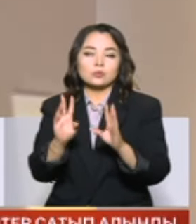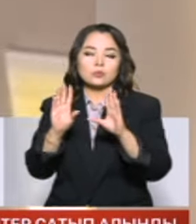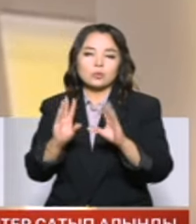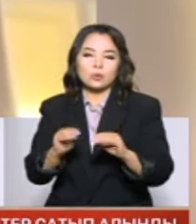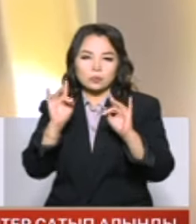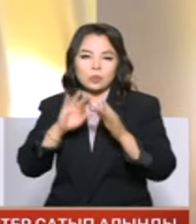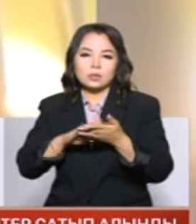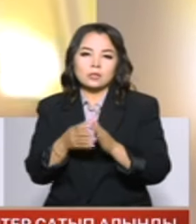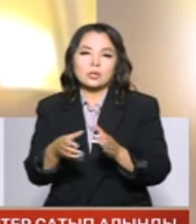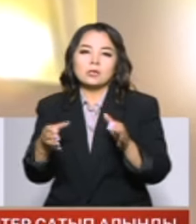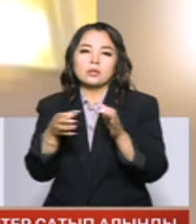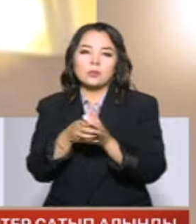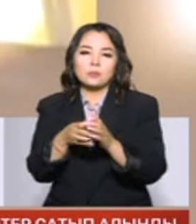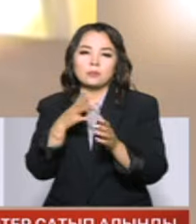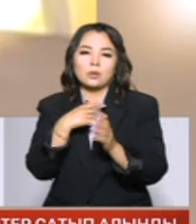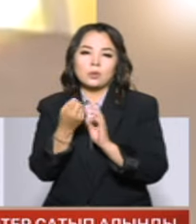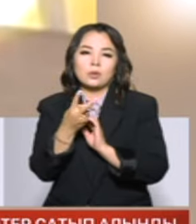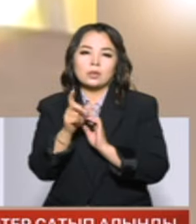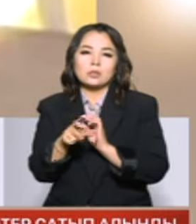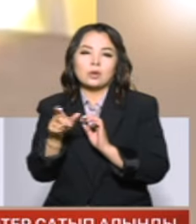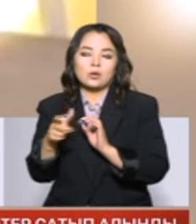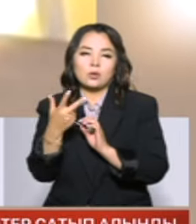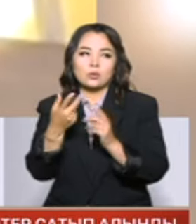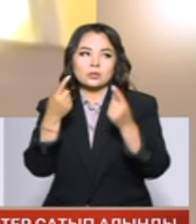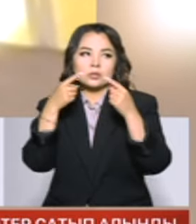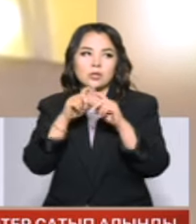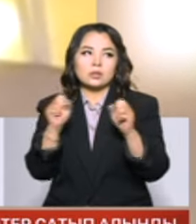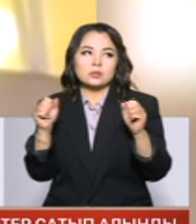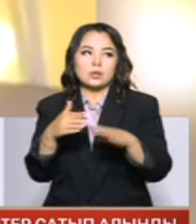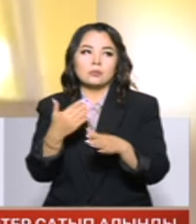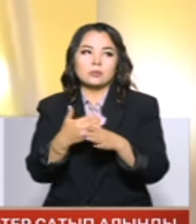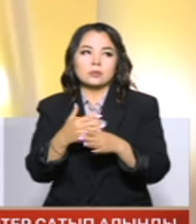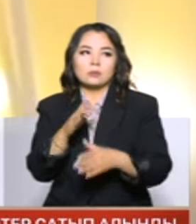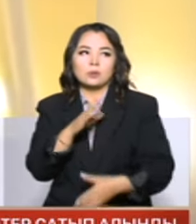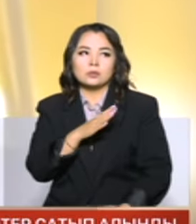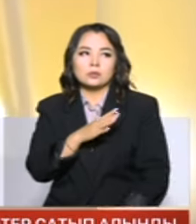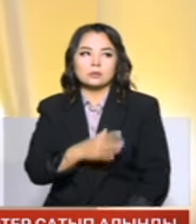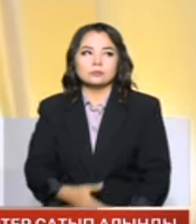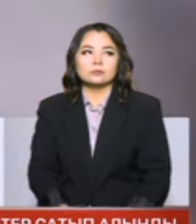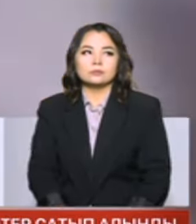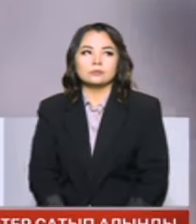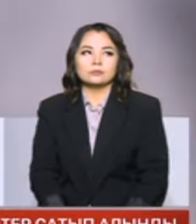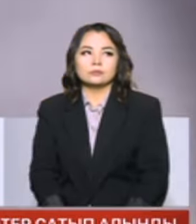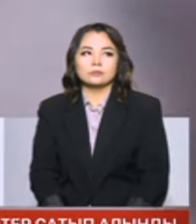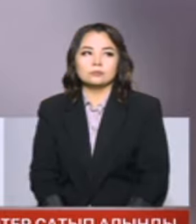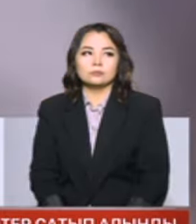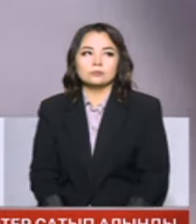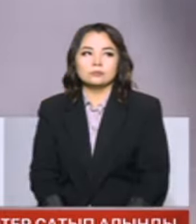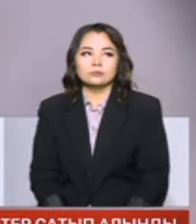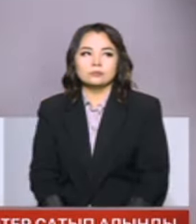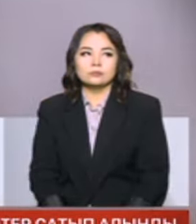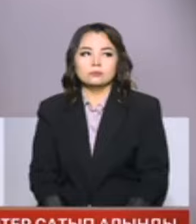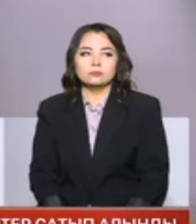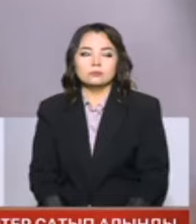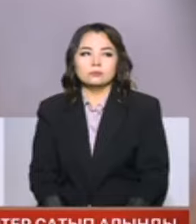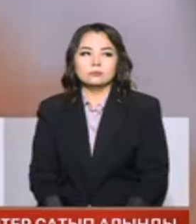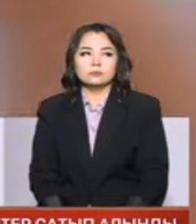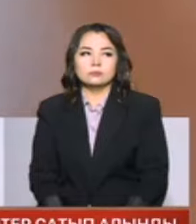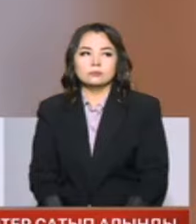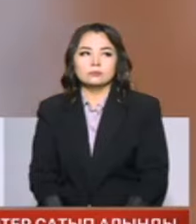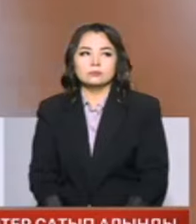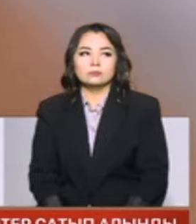төтенше жағдайлар департаментінің 12 адамы мен 3 техникасы жұмылдырылды. Мне пришлось с балкона